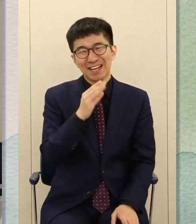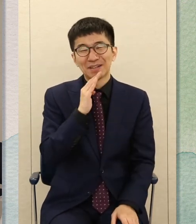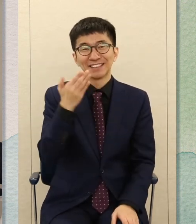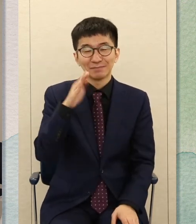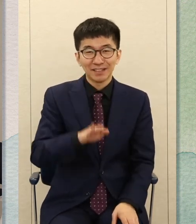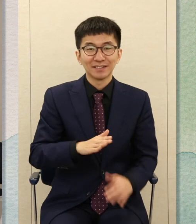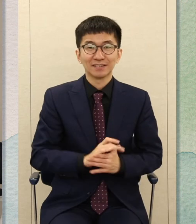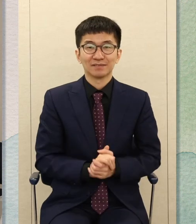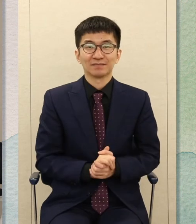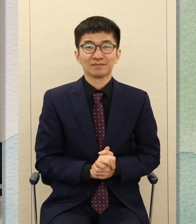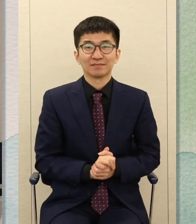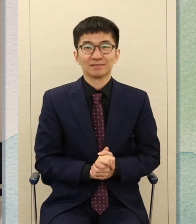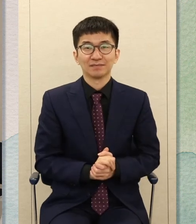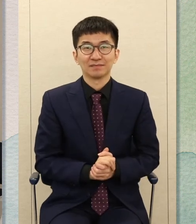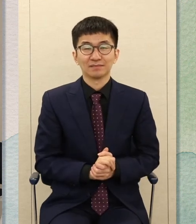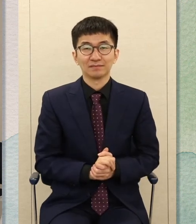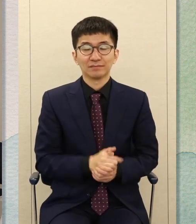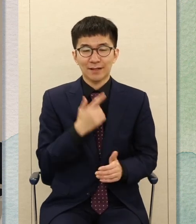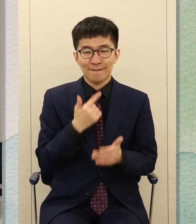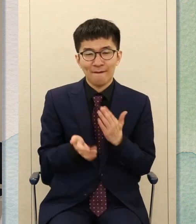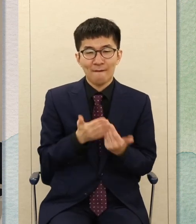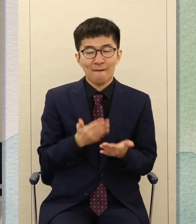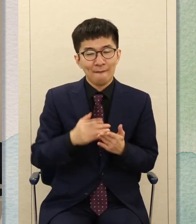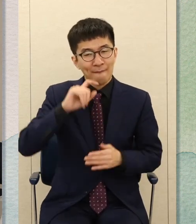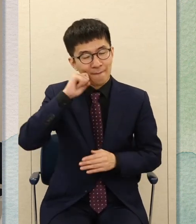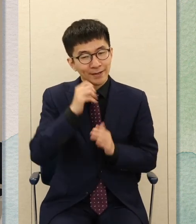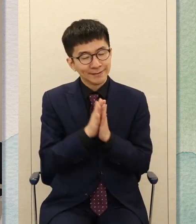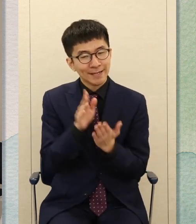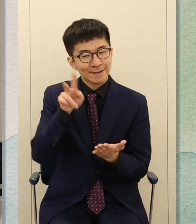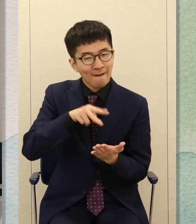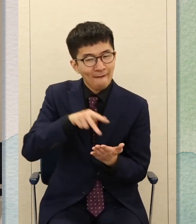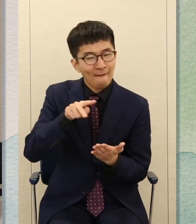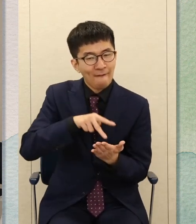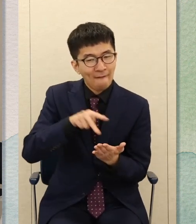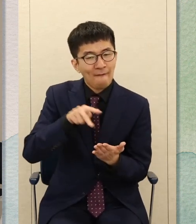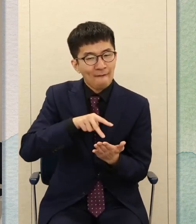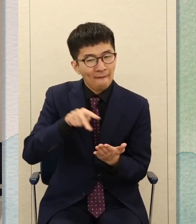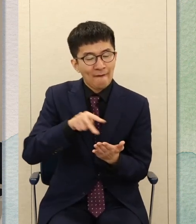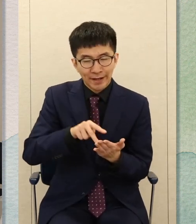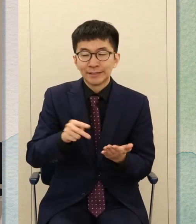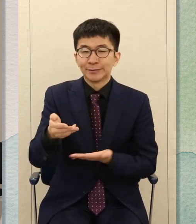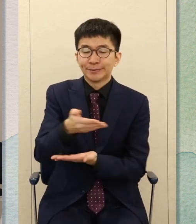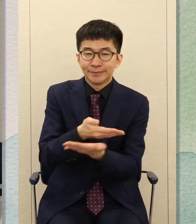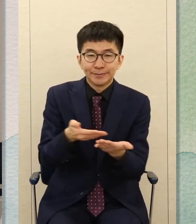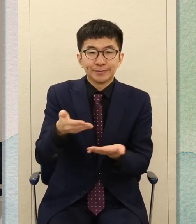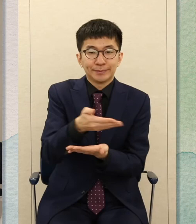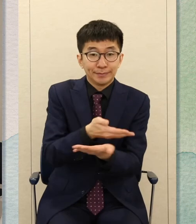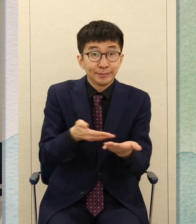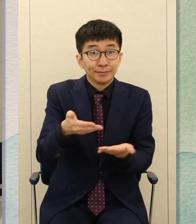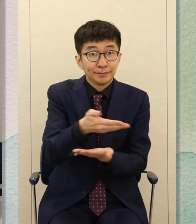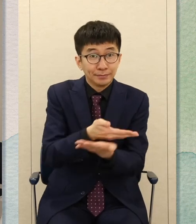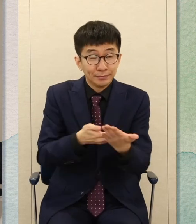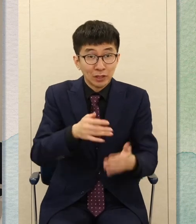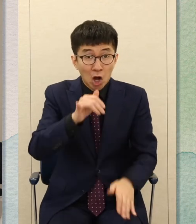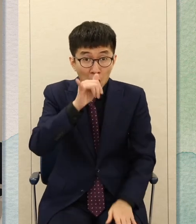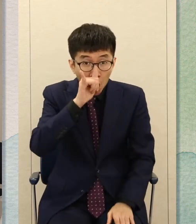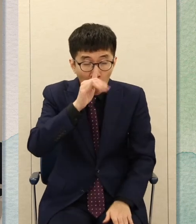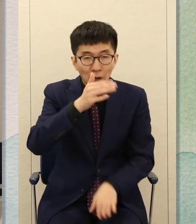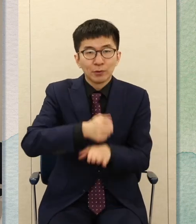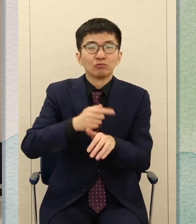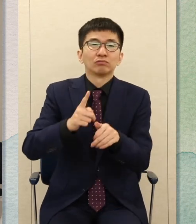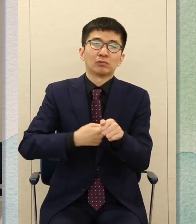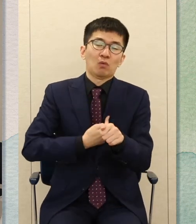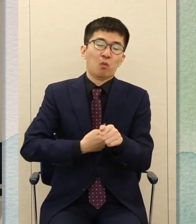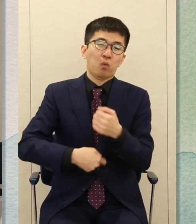그런 어떤 경험, 어려운 책을 한번 깊게 같이 읽는 독서의 경험이 되게